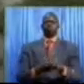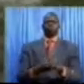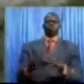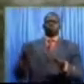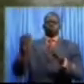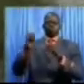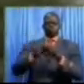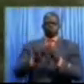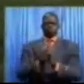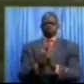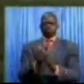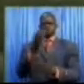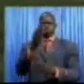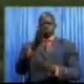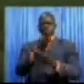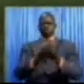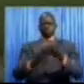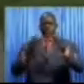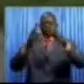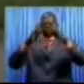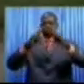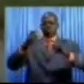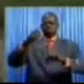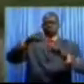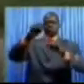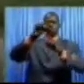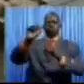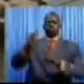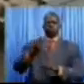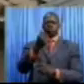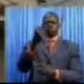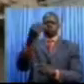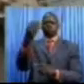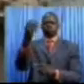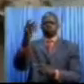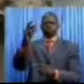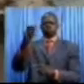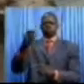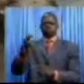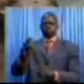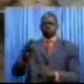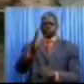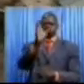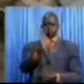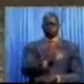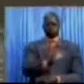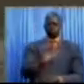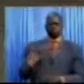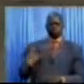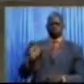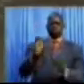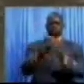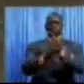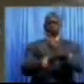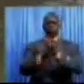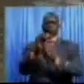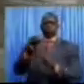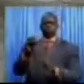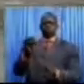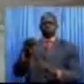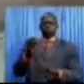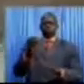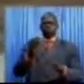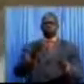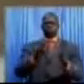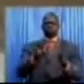Conséquence, une bonne partie de ce village situé à 15 km de Dédougou sur l'axe Dédougou-Ouagadougou s'est retrouvée dans l'eau. Pour le moment,